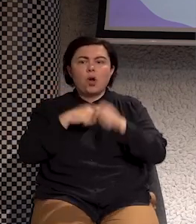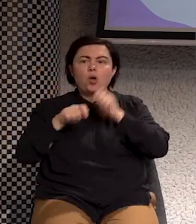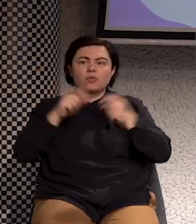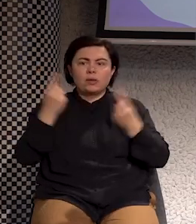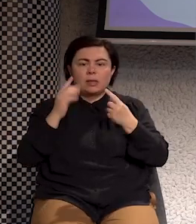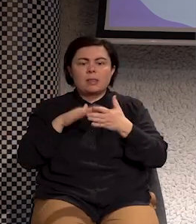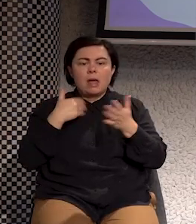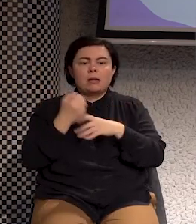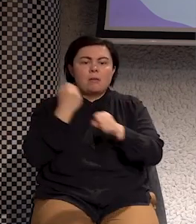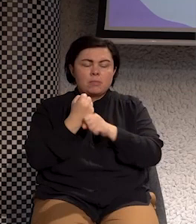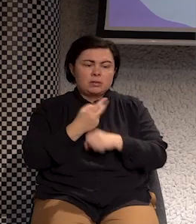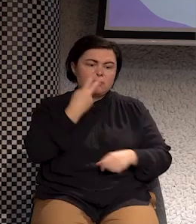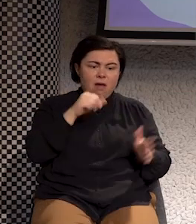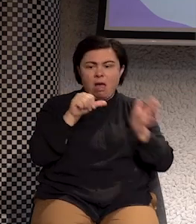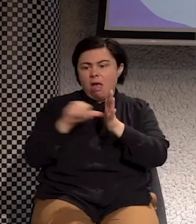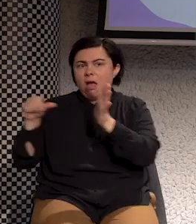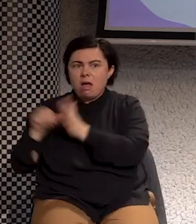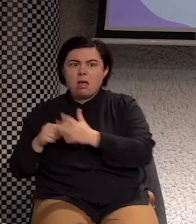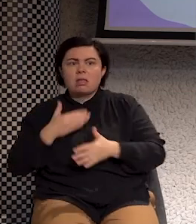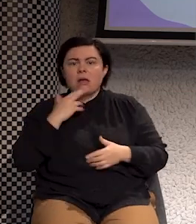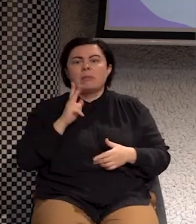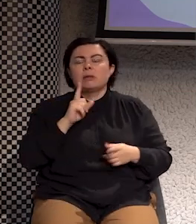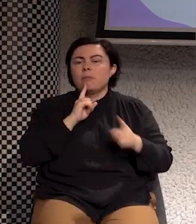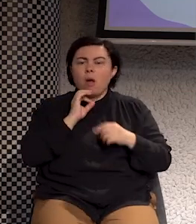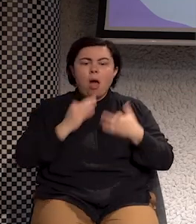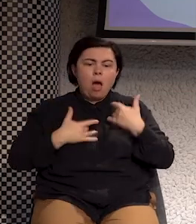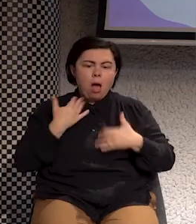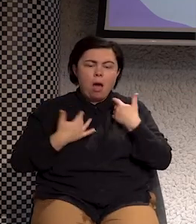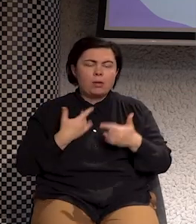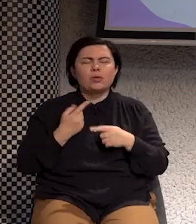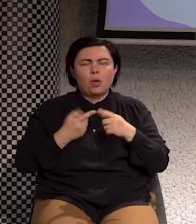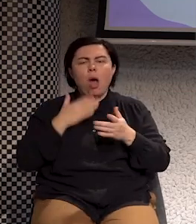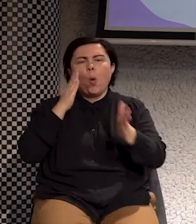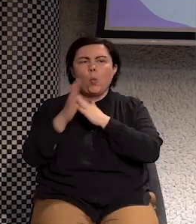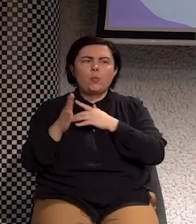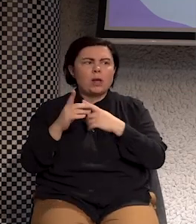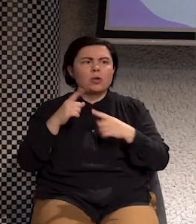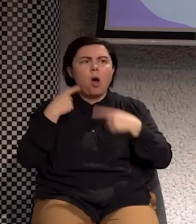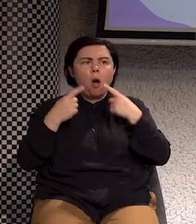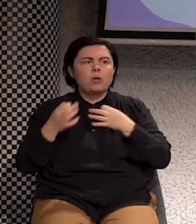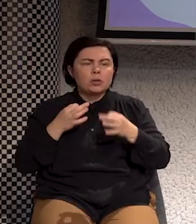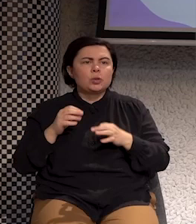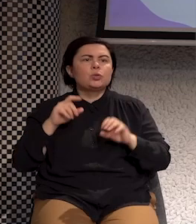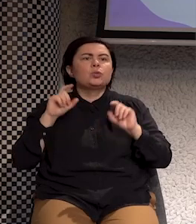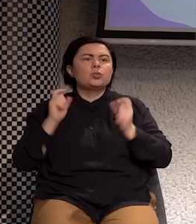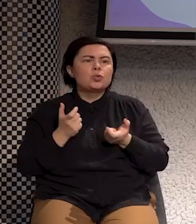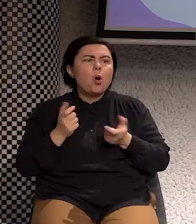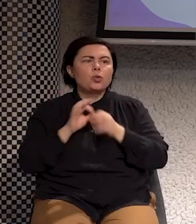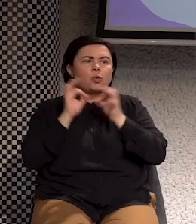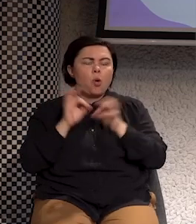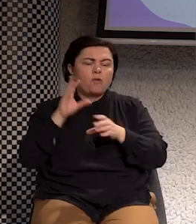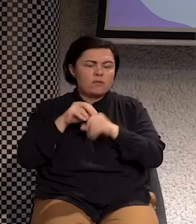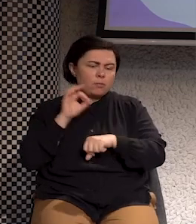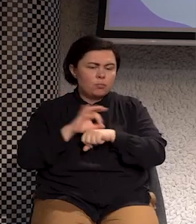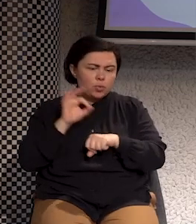nie wiem, pracuje na dwa etaty i nie ma z kim porozmawiać o emocjach, ja trochę upraszczam, ale to jest jakieś takie coś, co w ogóle w tym projekcie też